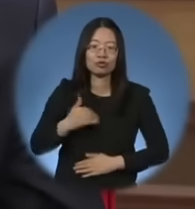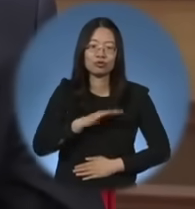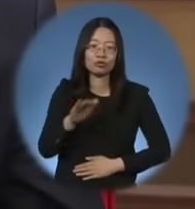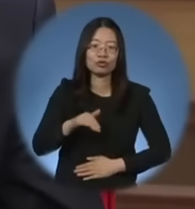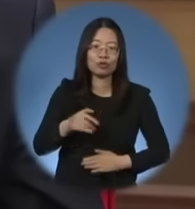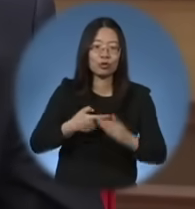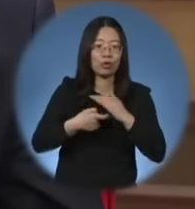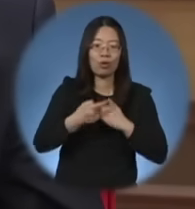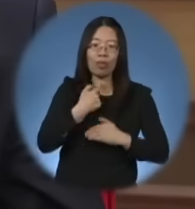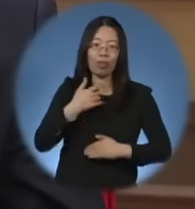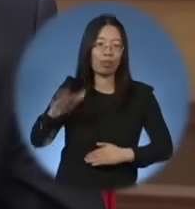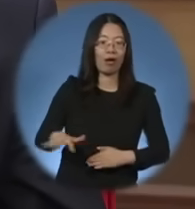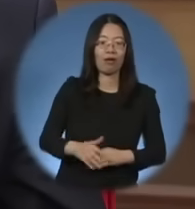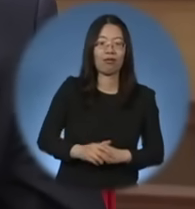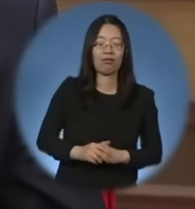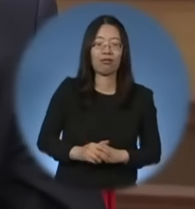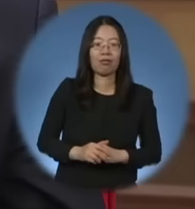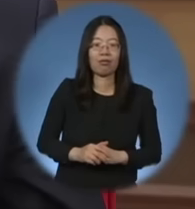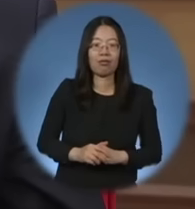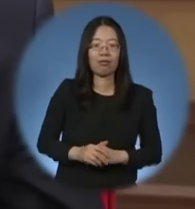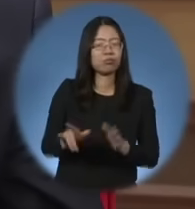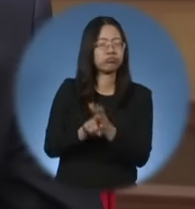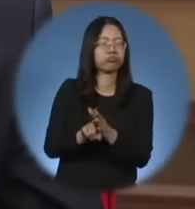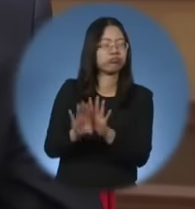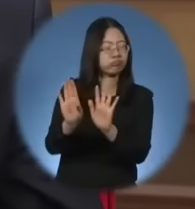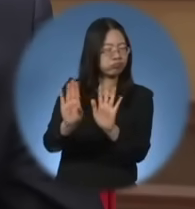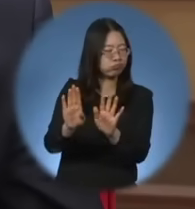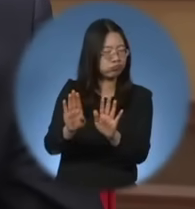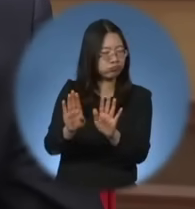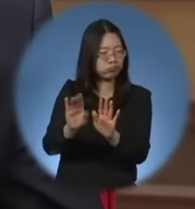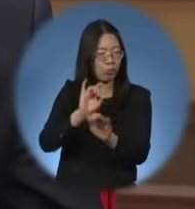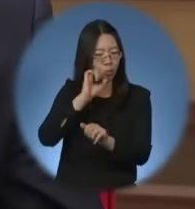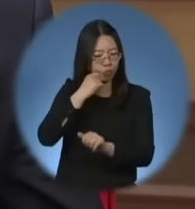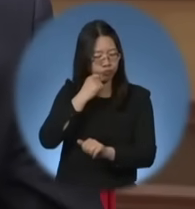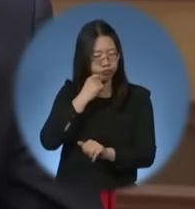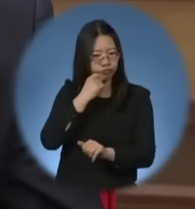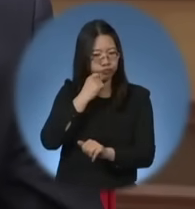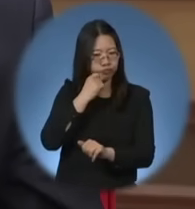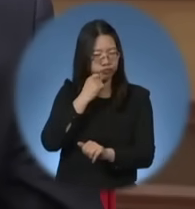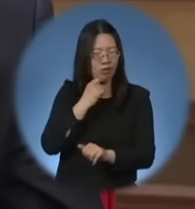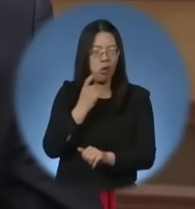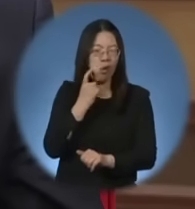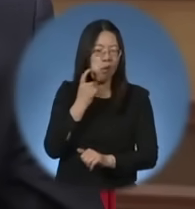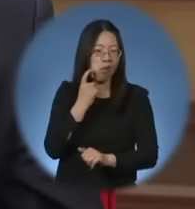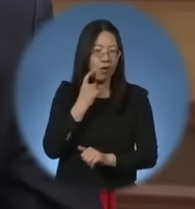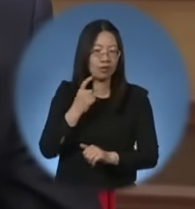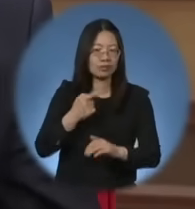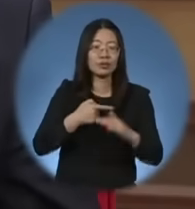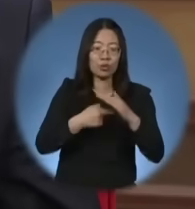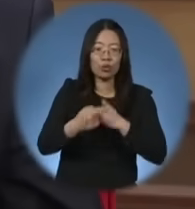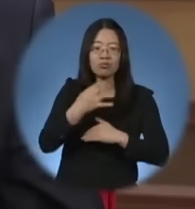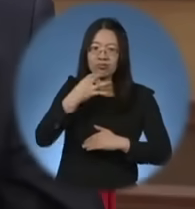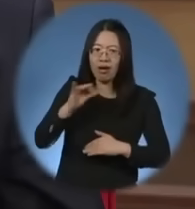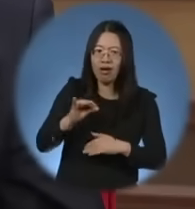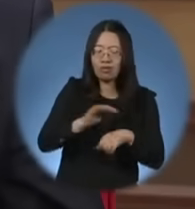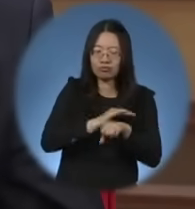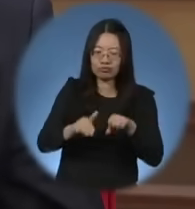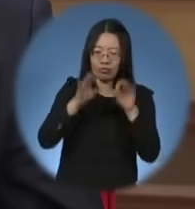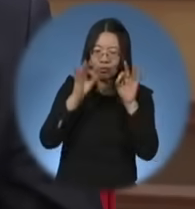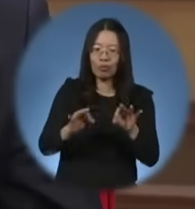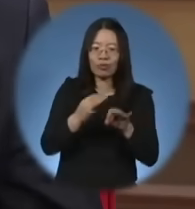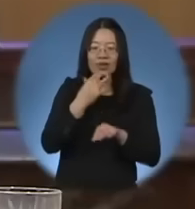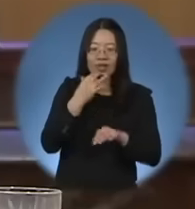우리가 도구를 한 일이 없습니다네 그래서 안 믿습니다 그래요 도구를 구를 해야 되는 거예요이